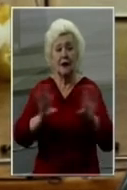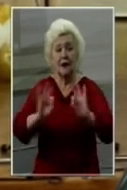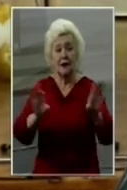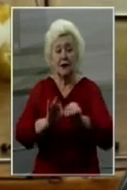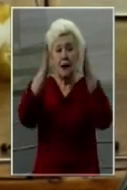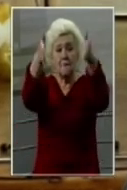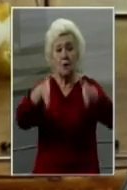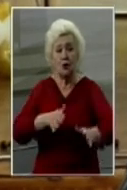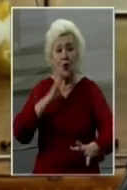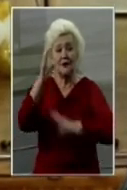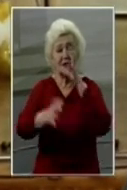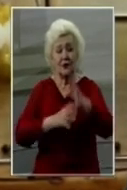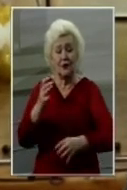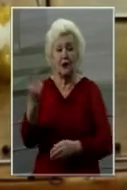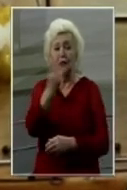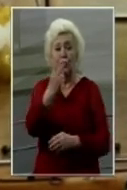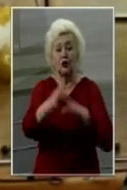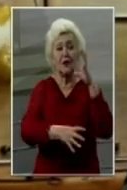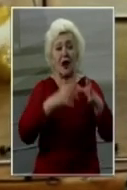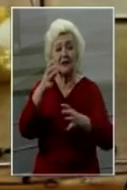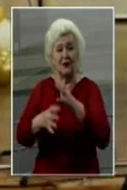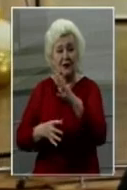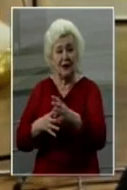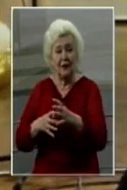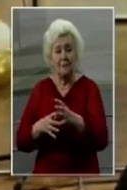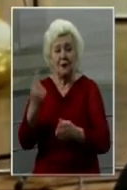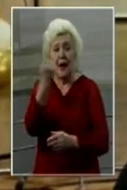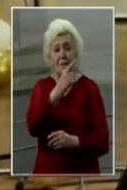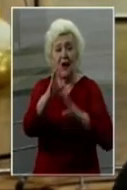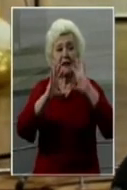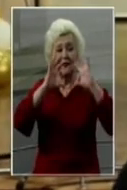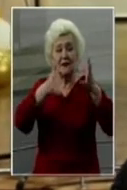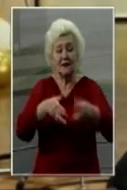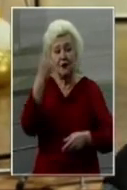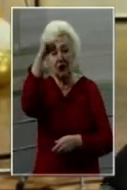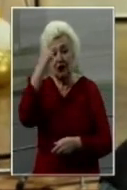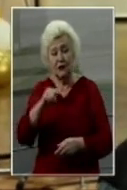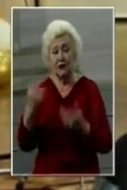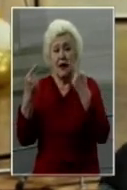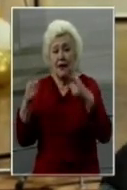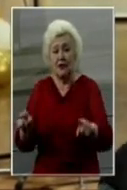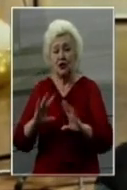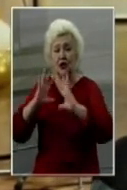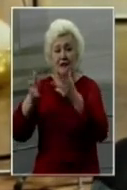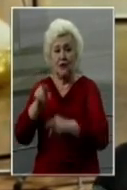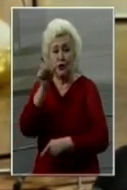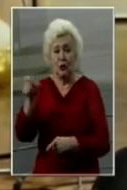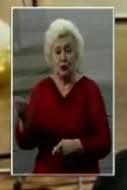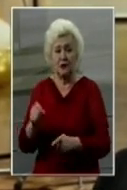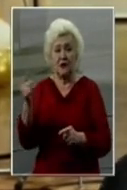про світ, про 2 світи. Перший світ – це чарів, інший світ – людський. І ці